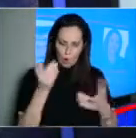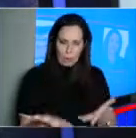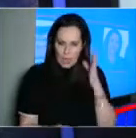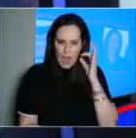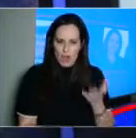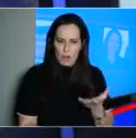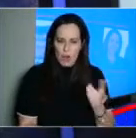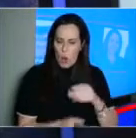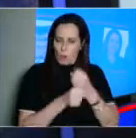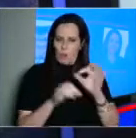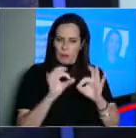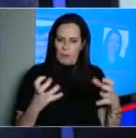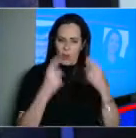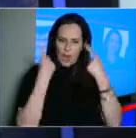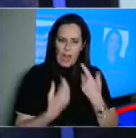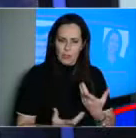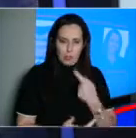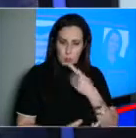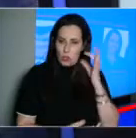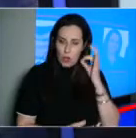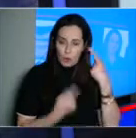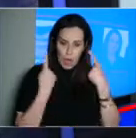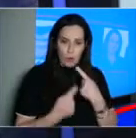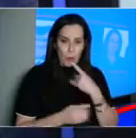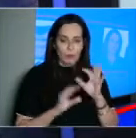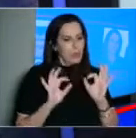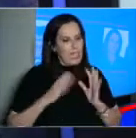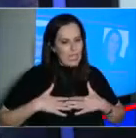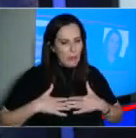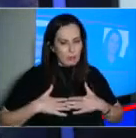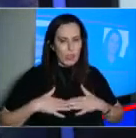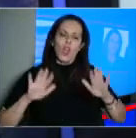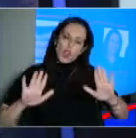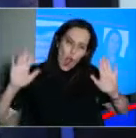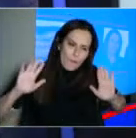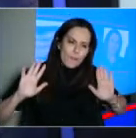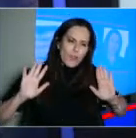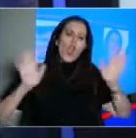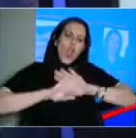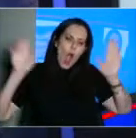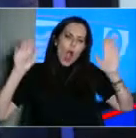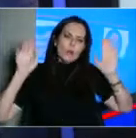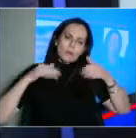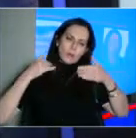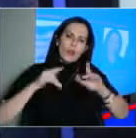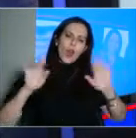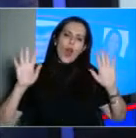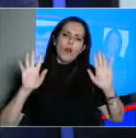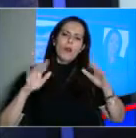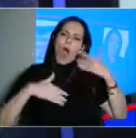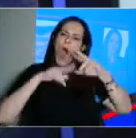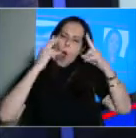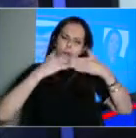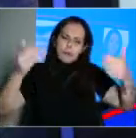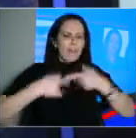זה נשים, לא מיוצגות במפלגות החרדיות. זאת אומרת שנשים חרדיות אומרות בעצם, טוב, לא. לא, נכון. העולם מתקדם, ואנחנו